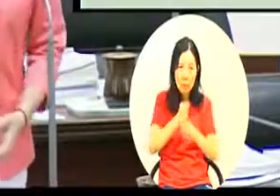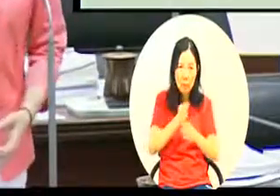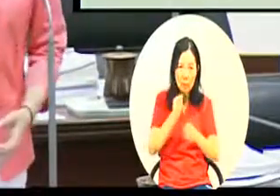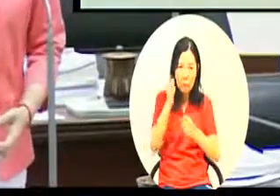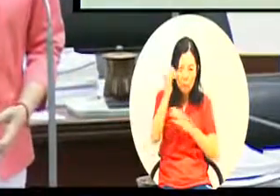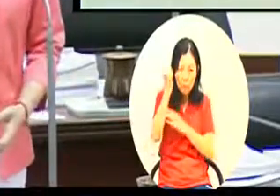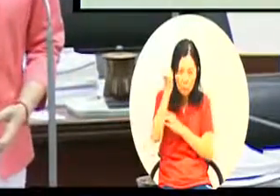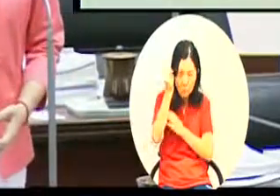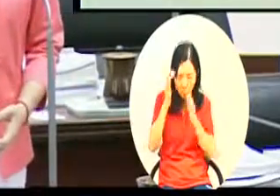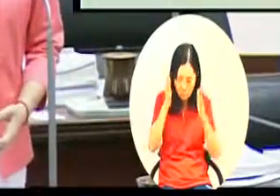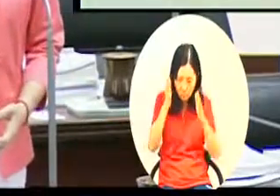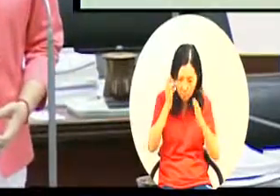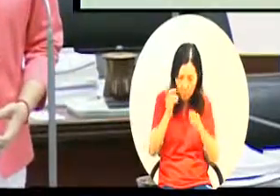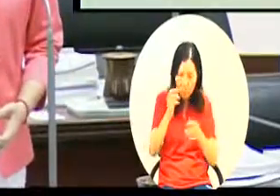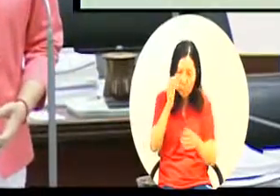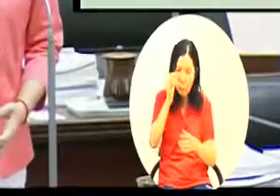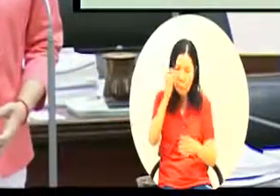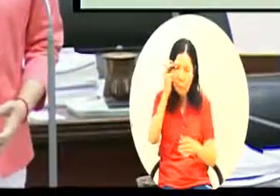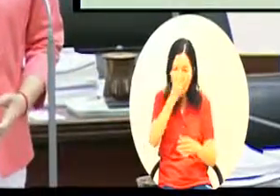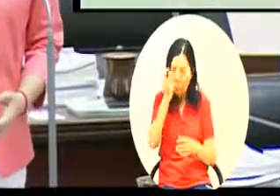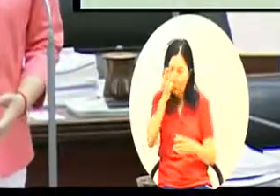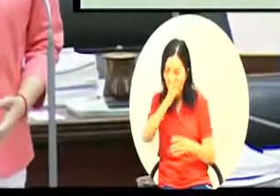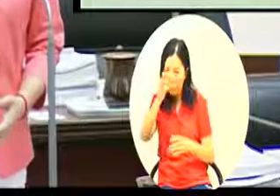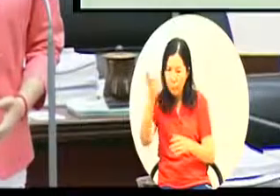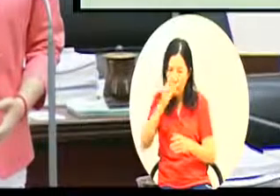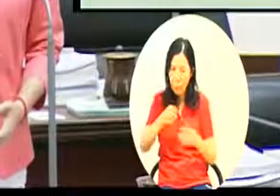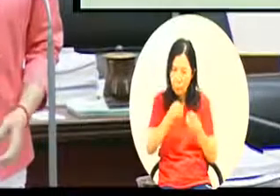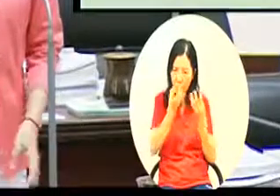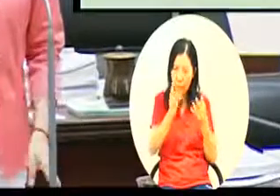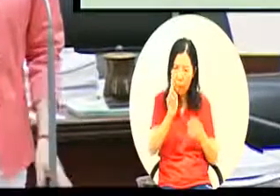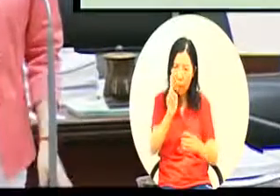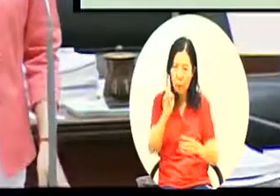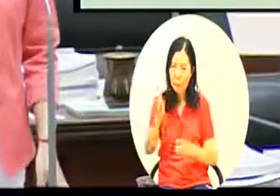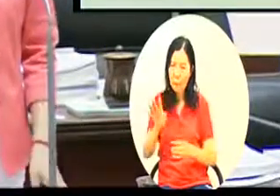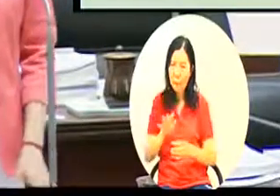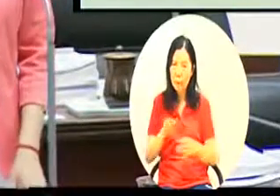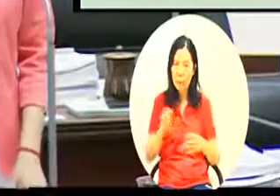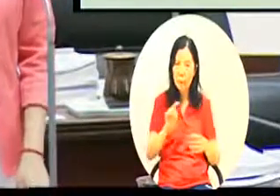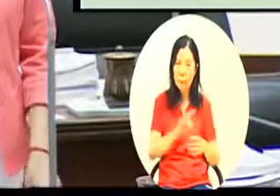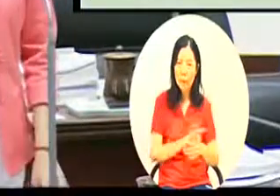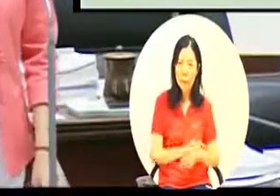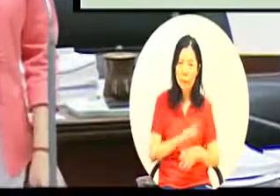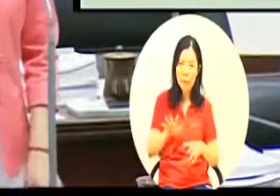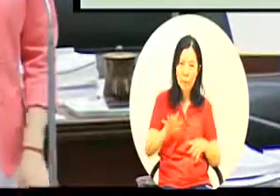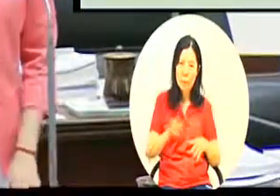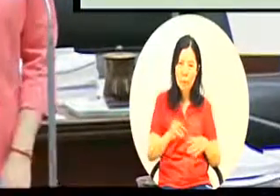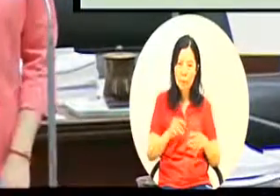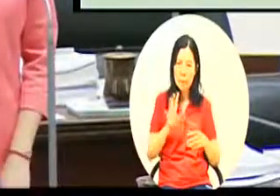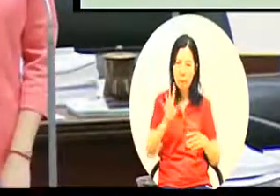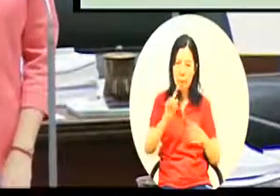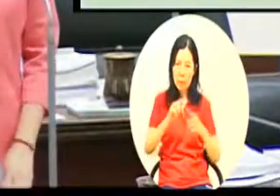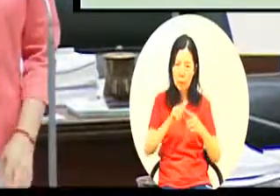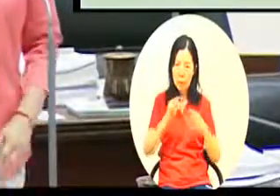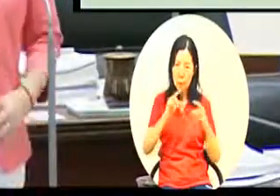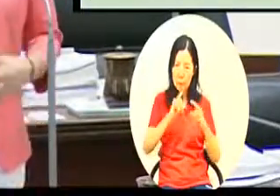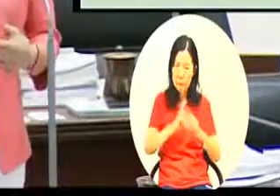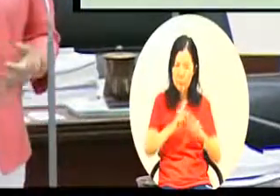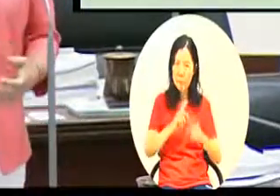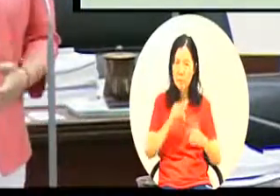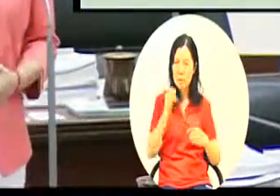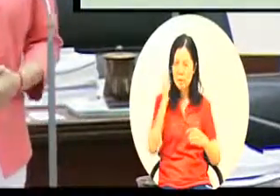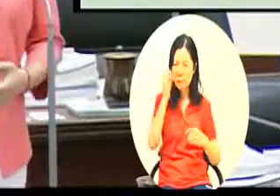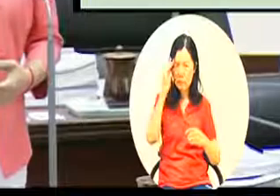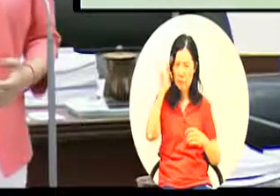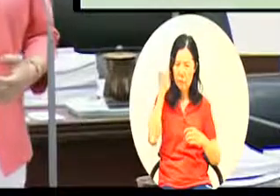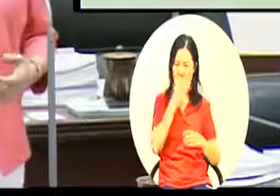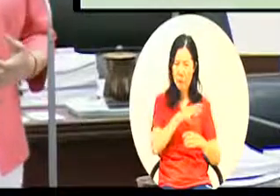一个案件。我刚刚这有时候。现在是有心人在报复哈，马西安内马西伯赫，所以我希望我们市府